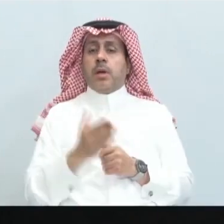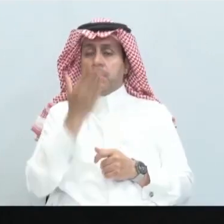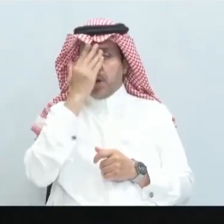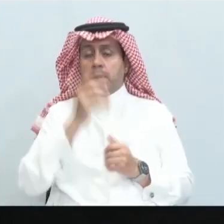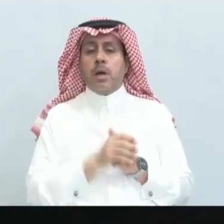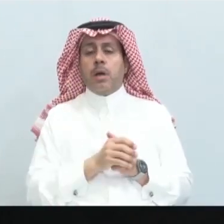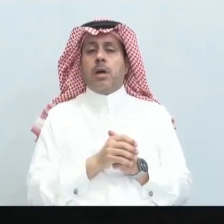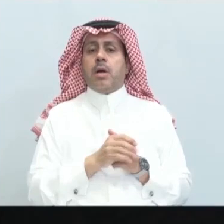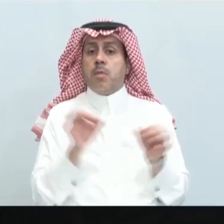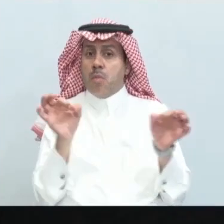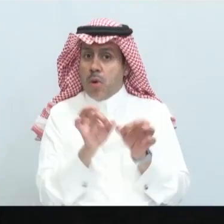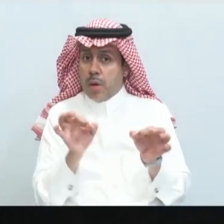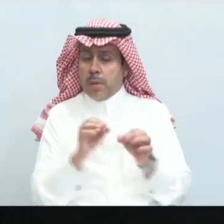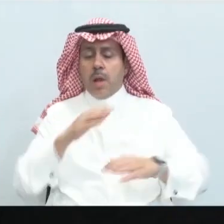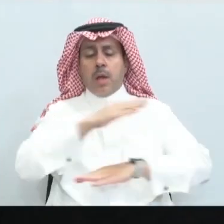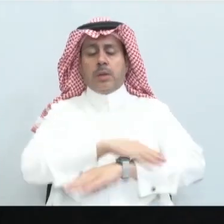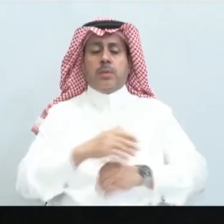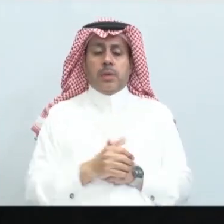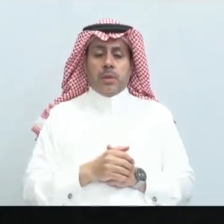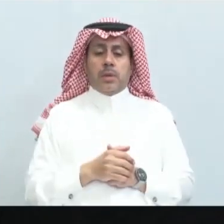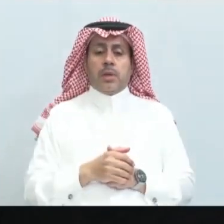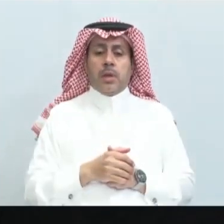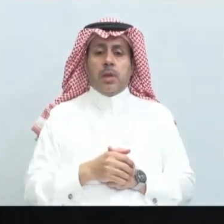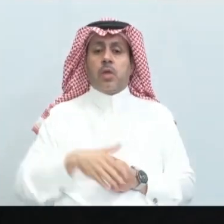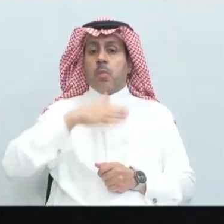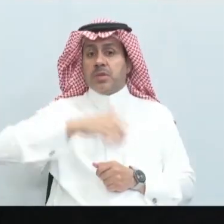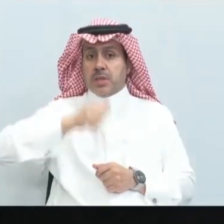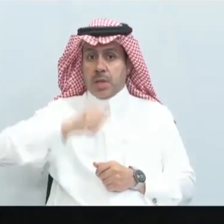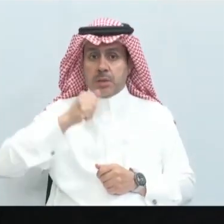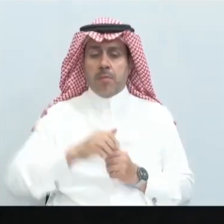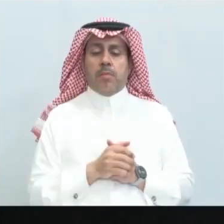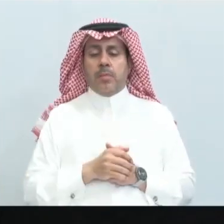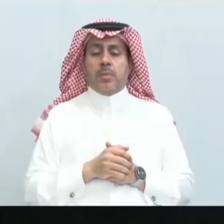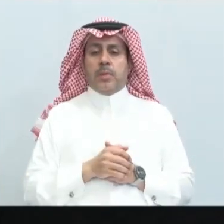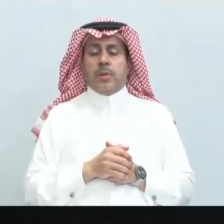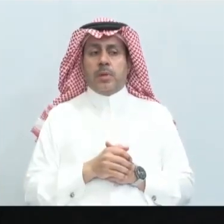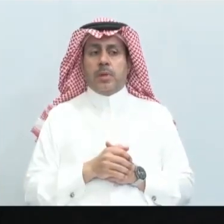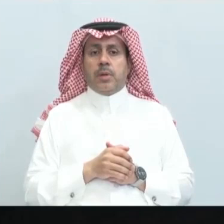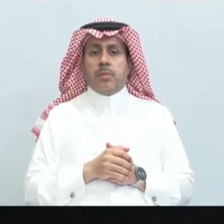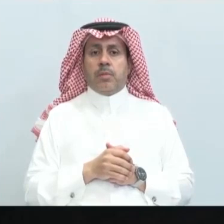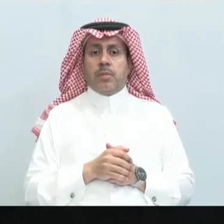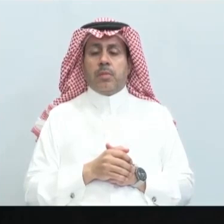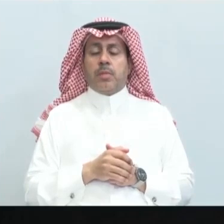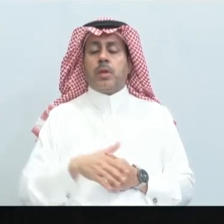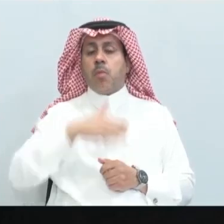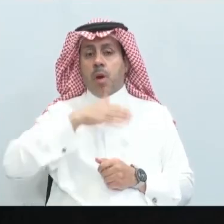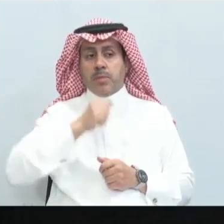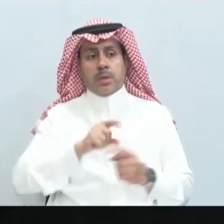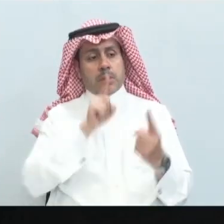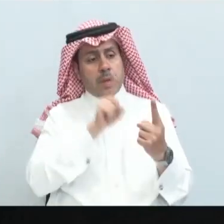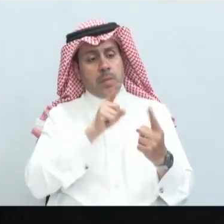الادب ثم الصلاه بالسلام تلتقي على نبينا عظيم الخلق